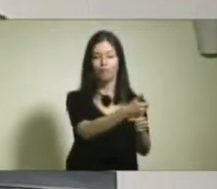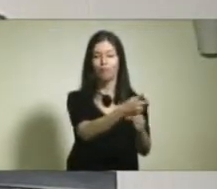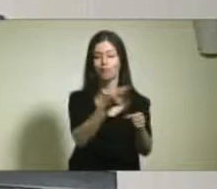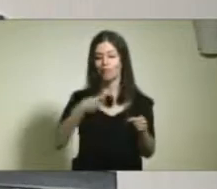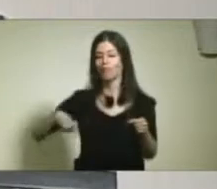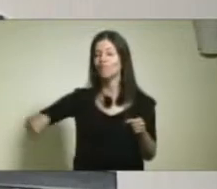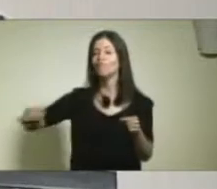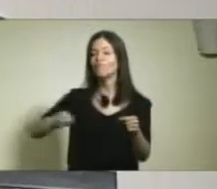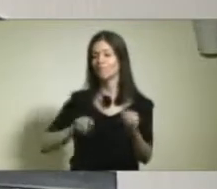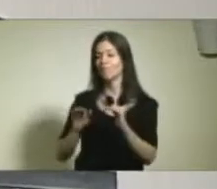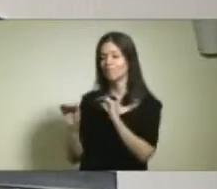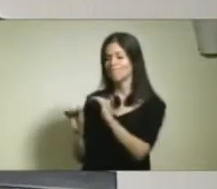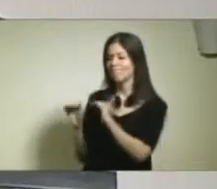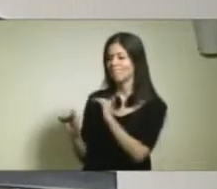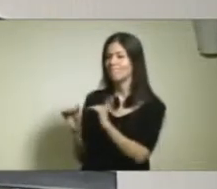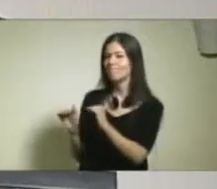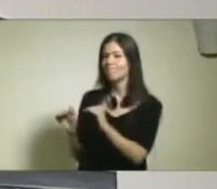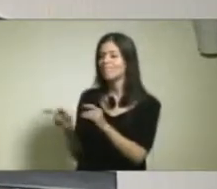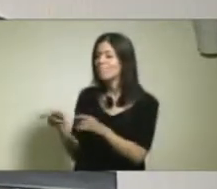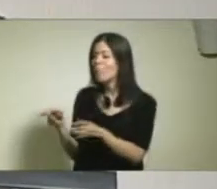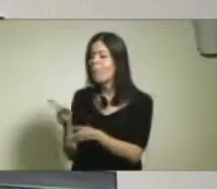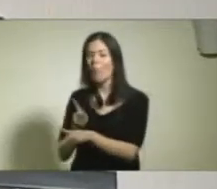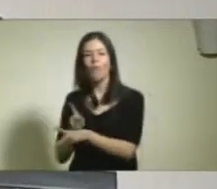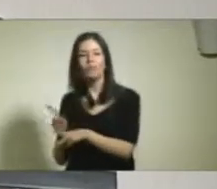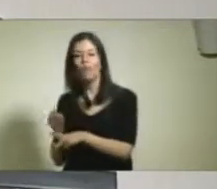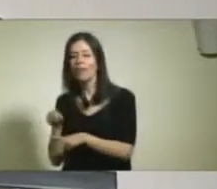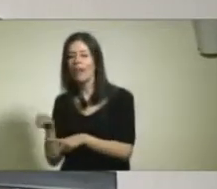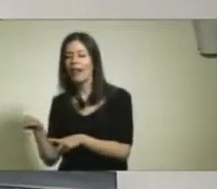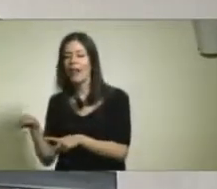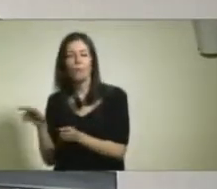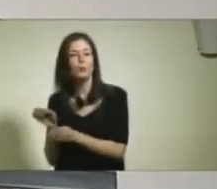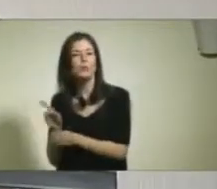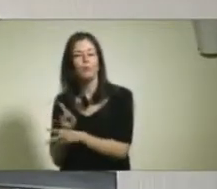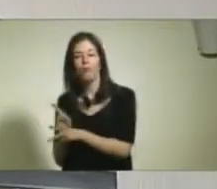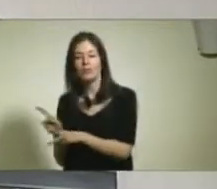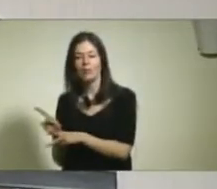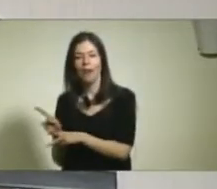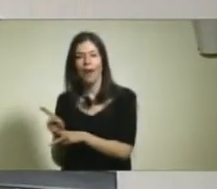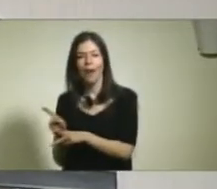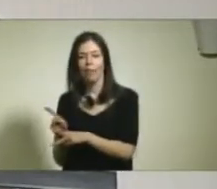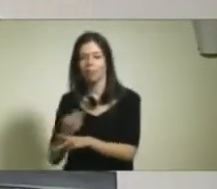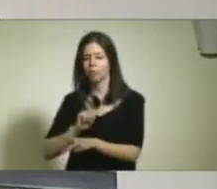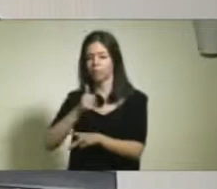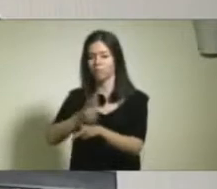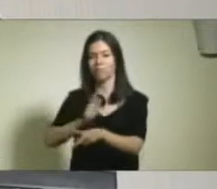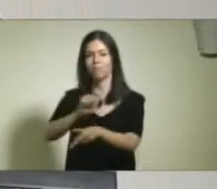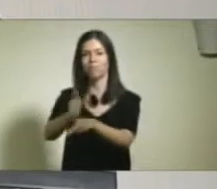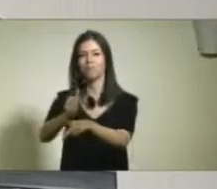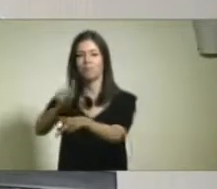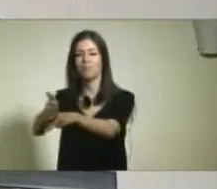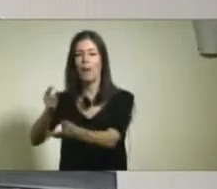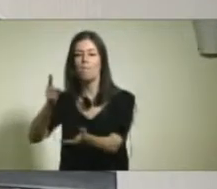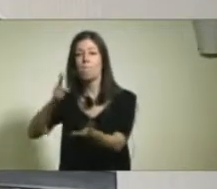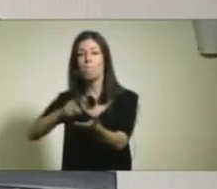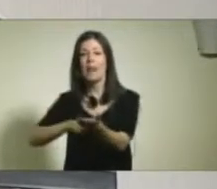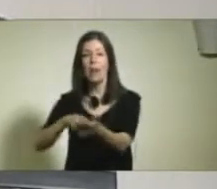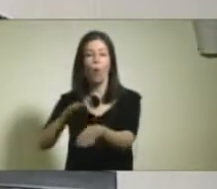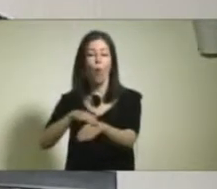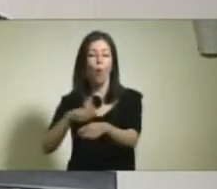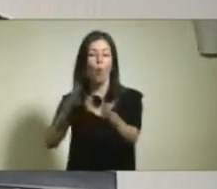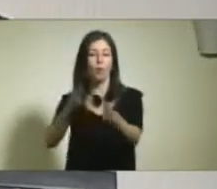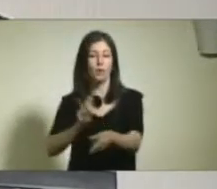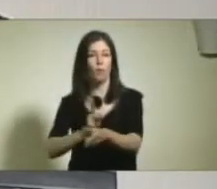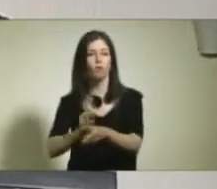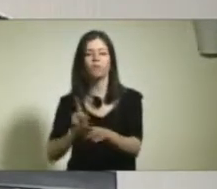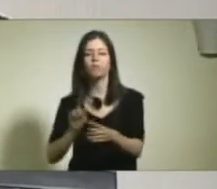population de petits professionnels et on va mettre en place 1000 conseillers professionnels jusqu'en 2017 et ça